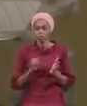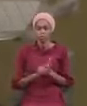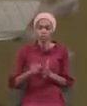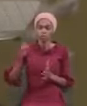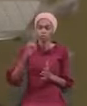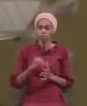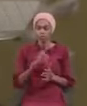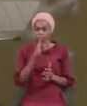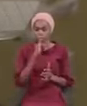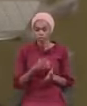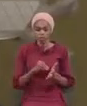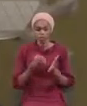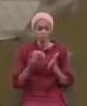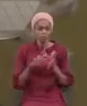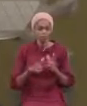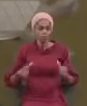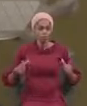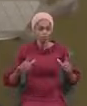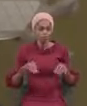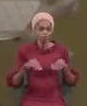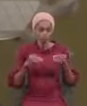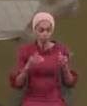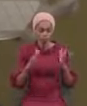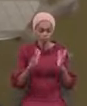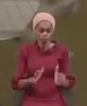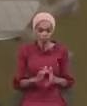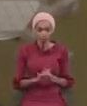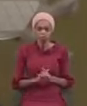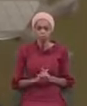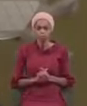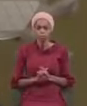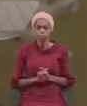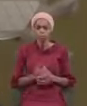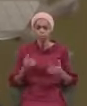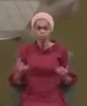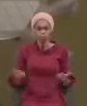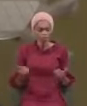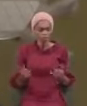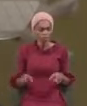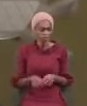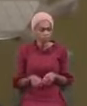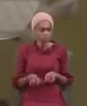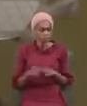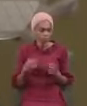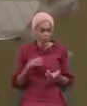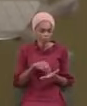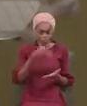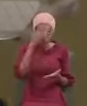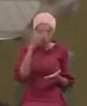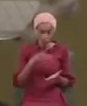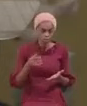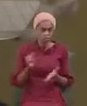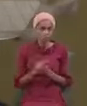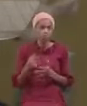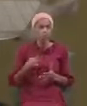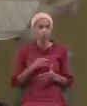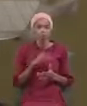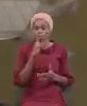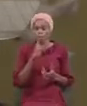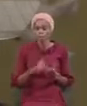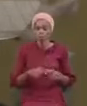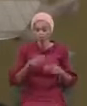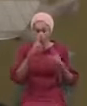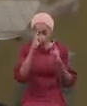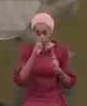comme nouveau les nouveaux euh les croyants du Nouveau Testament n vont aussi honorer Dieu en di des